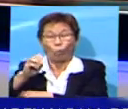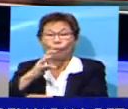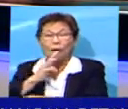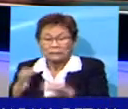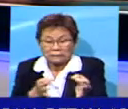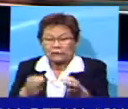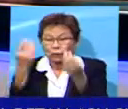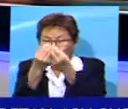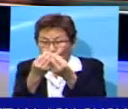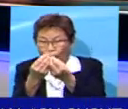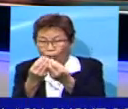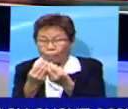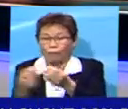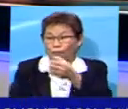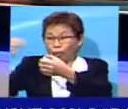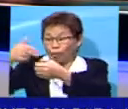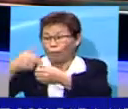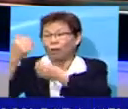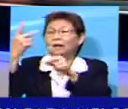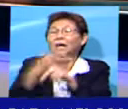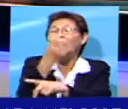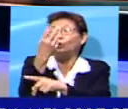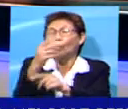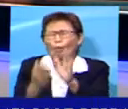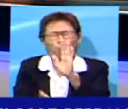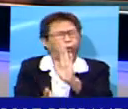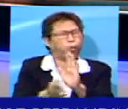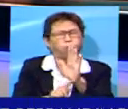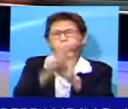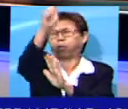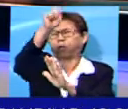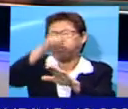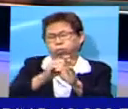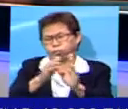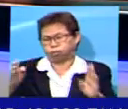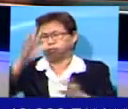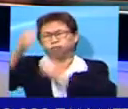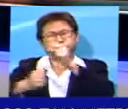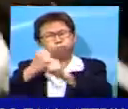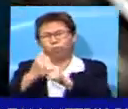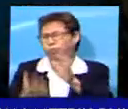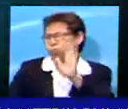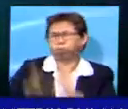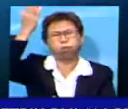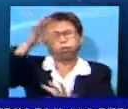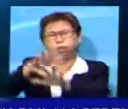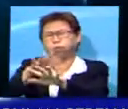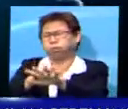jumlah penyertaan anugerah edisi ke-12 ini merupakan yang tertinggi dalam tempoh 5 tahun.